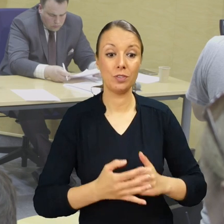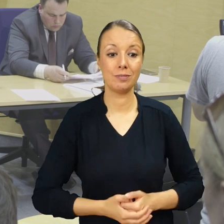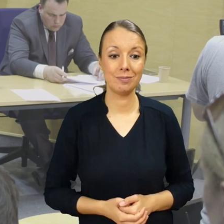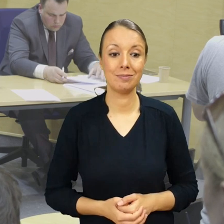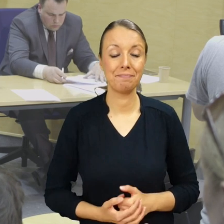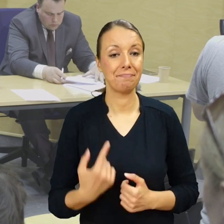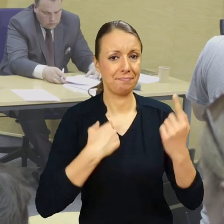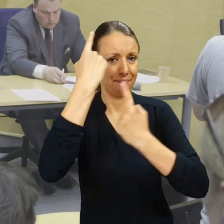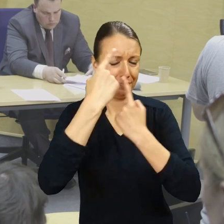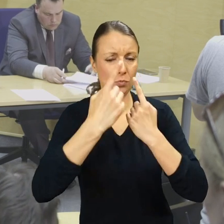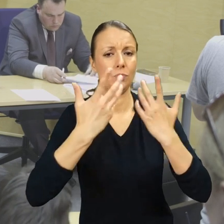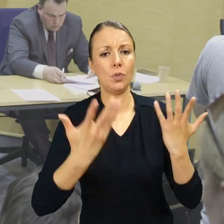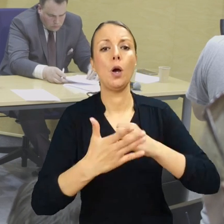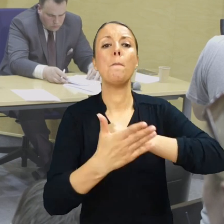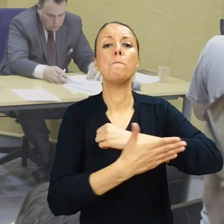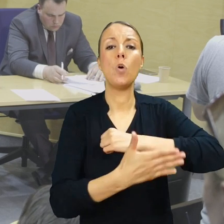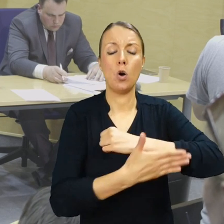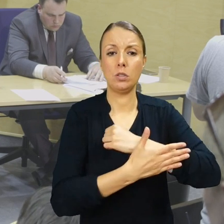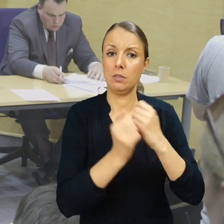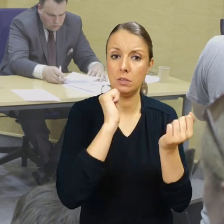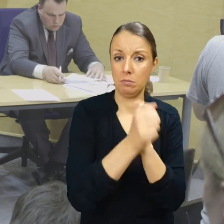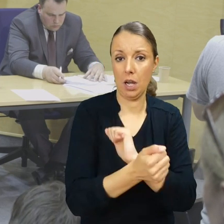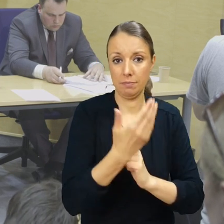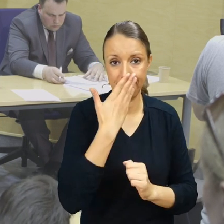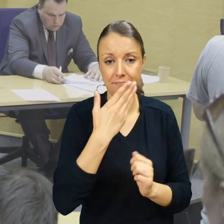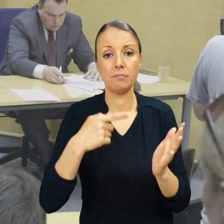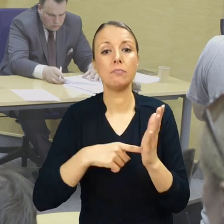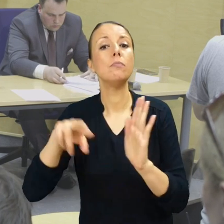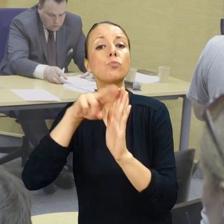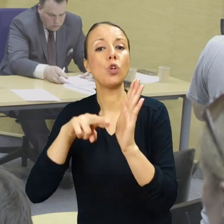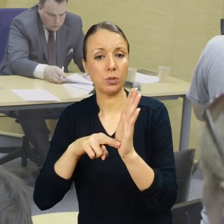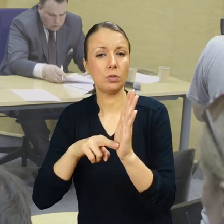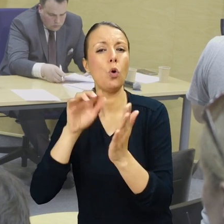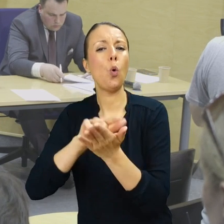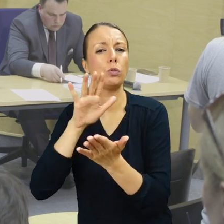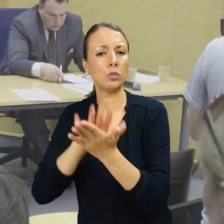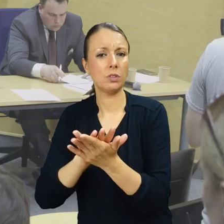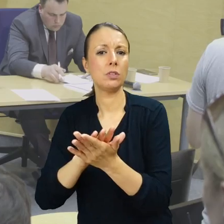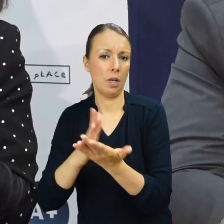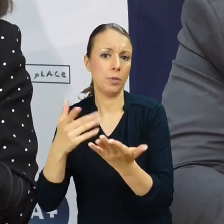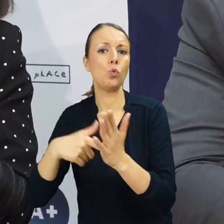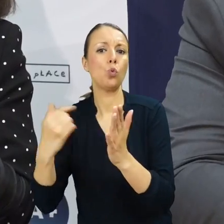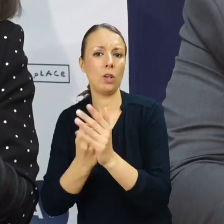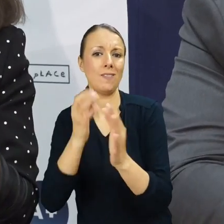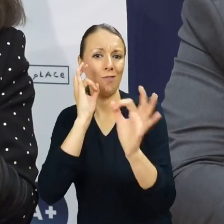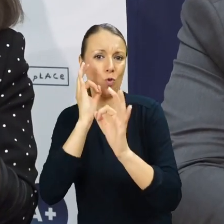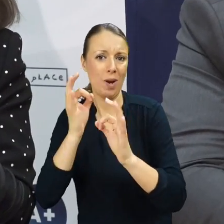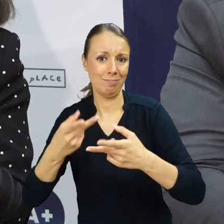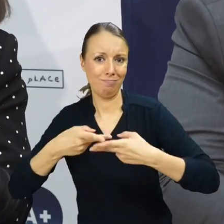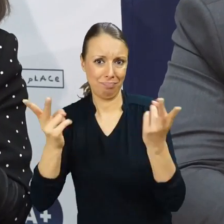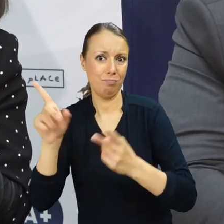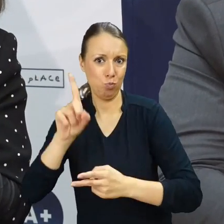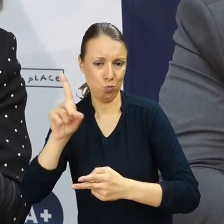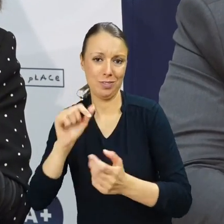podstawową zmianą są zmiany przepisów ustawy o dostępie do informacji publicznej. Czy to